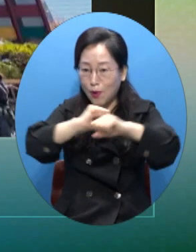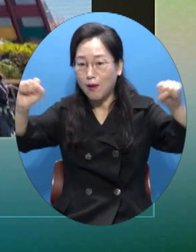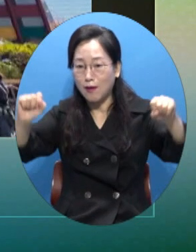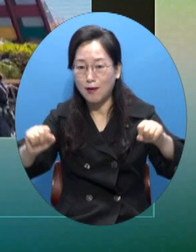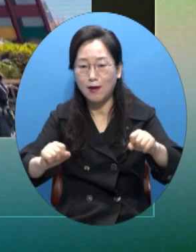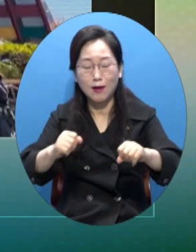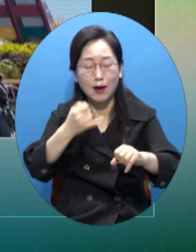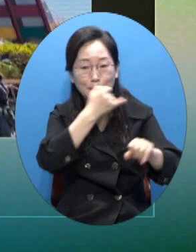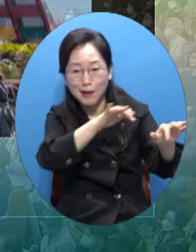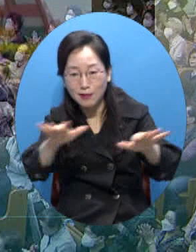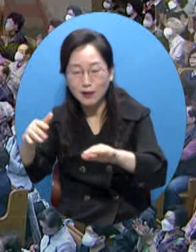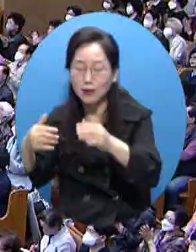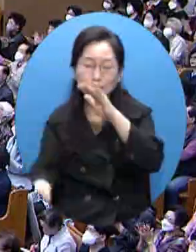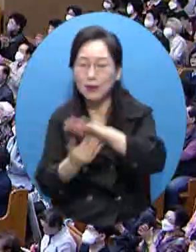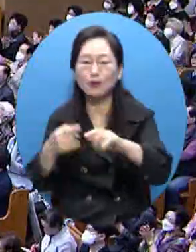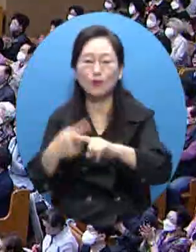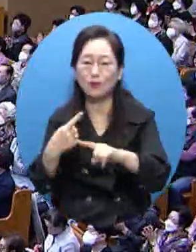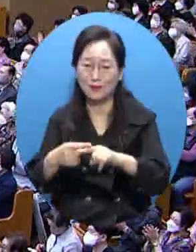할렐루야.